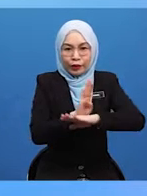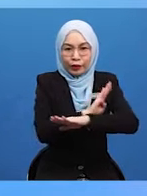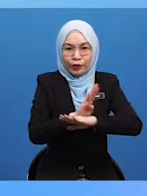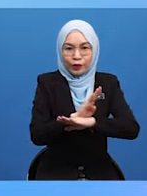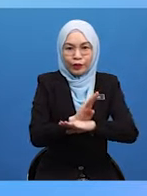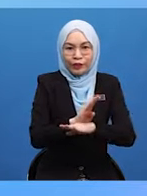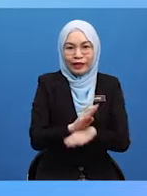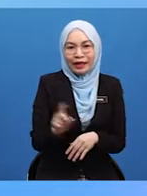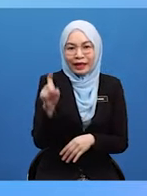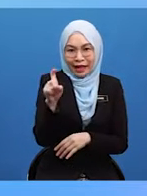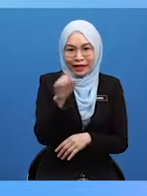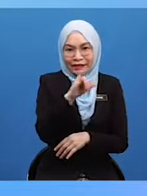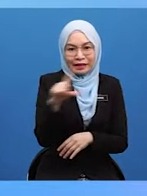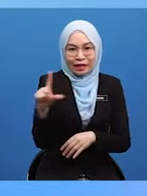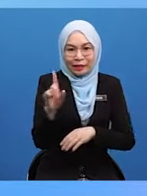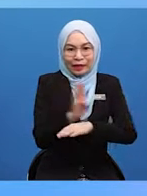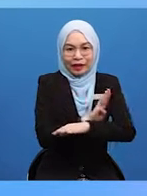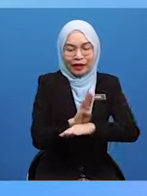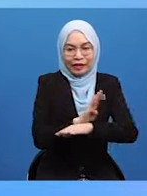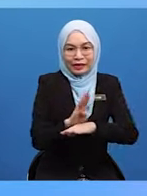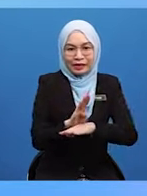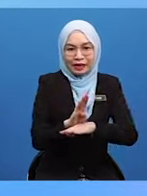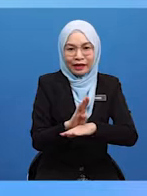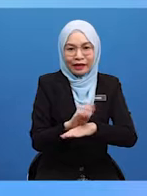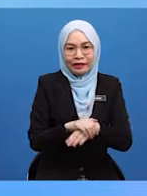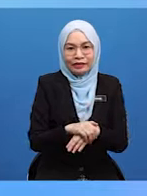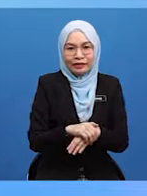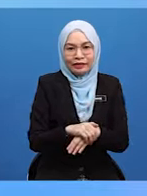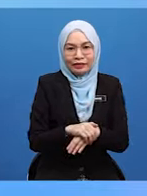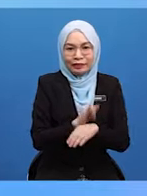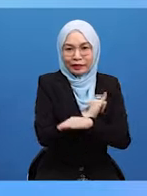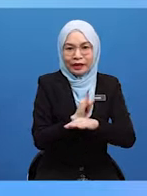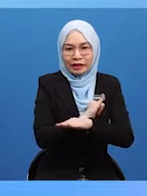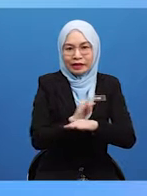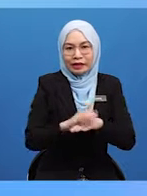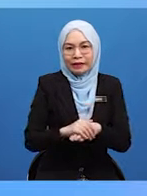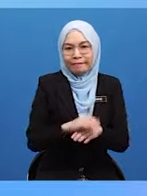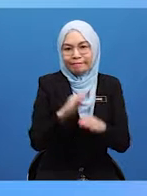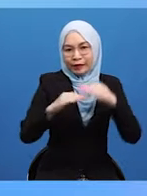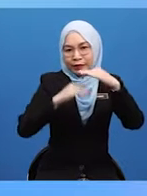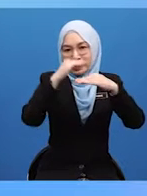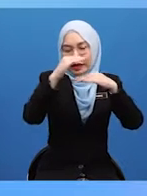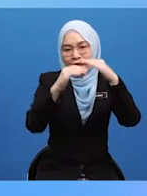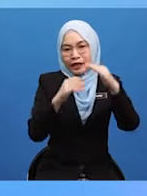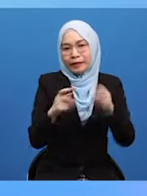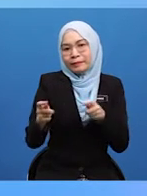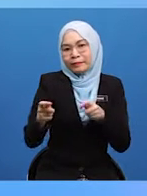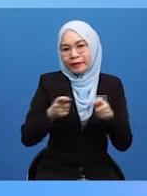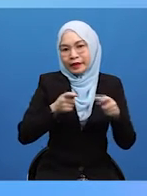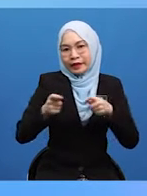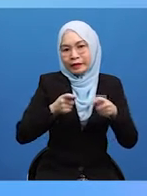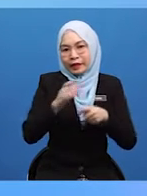X adalah perindustrian, perniagaan, pembinaan, pentadbiran